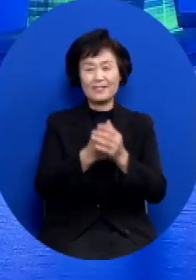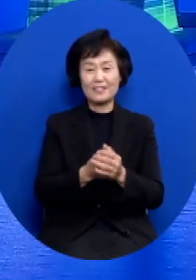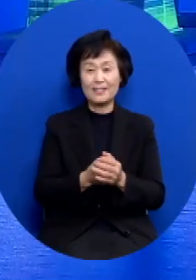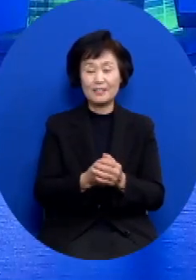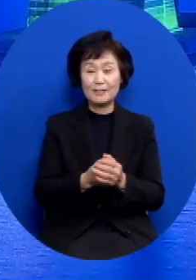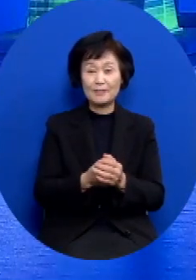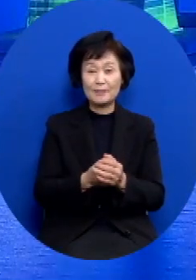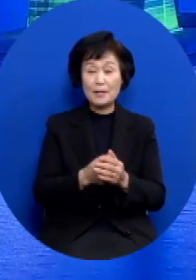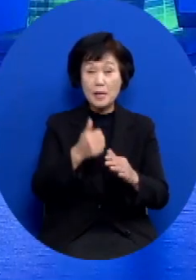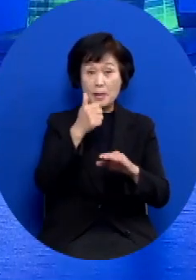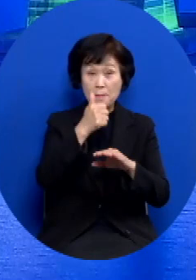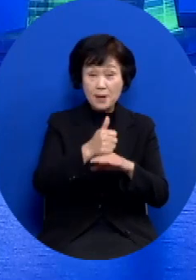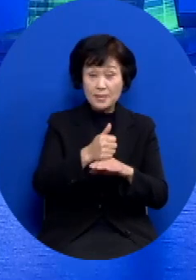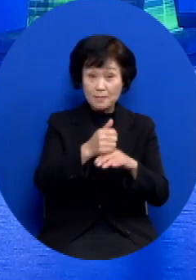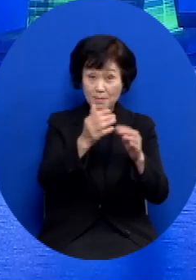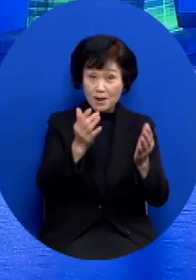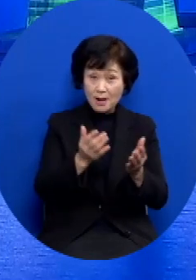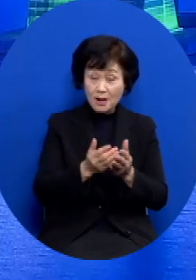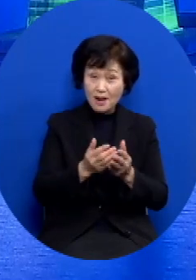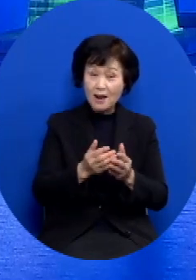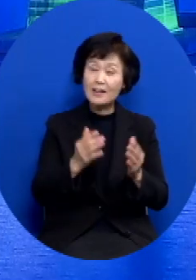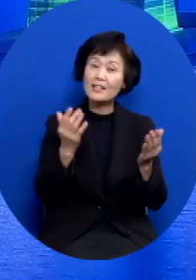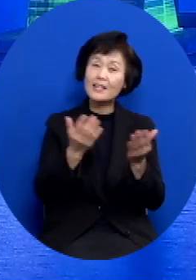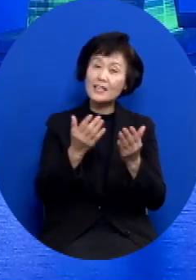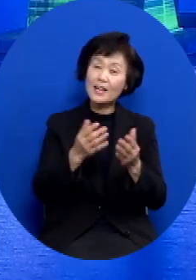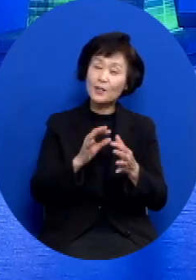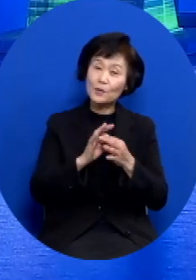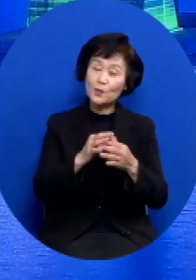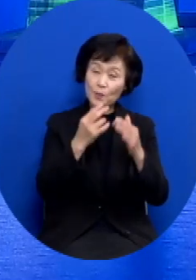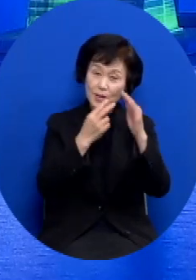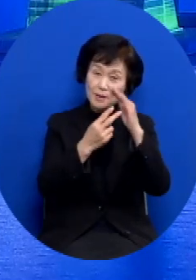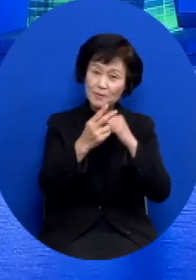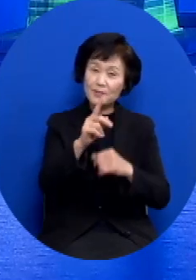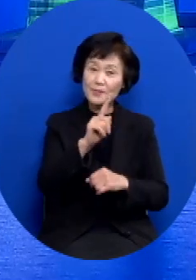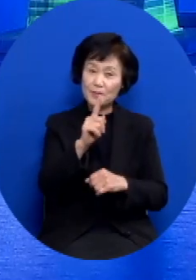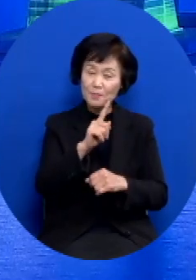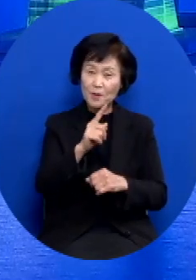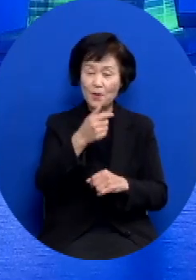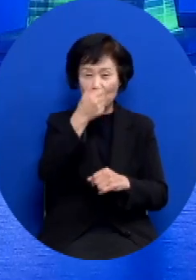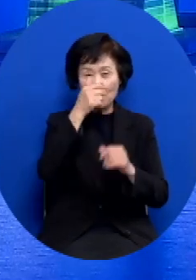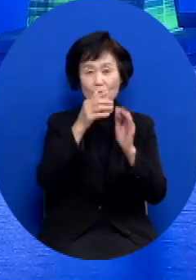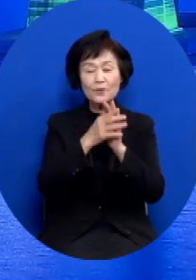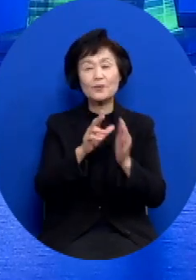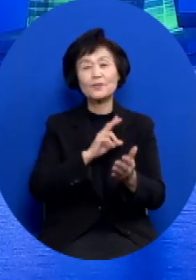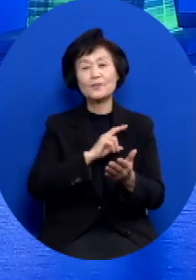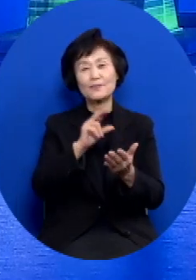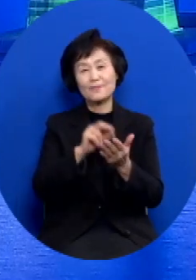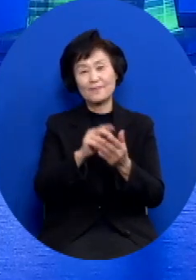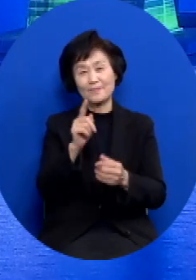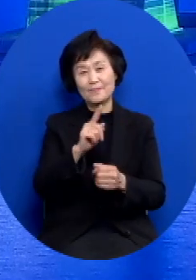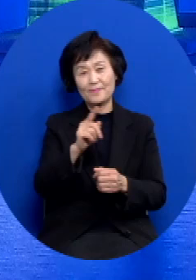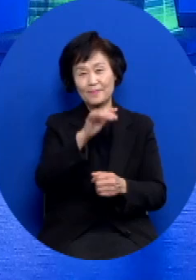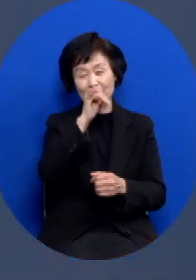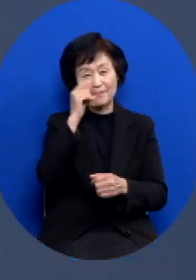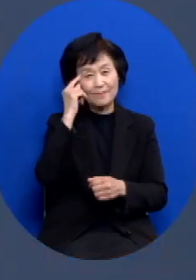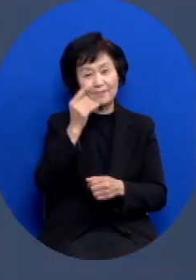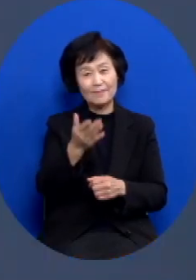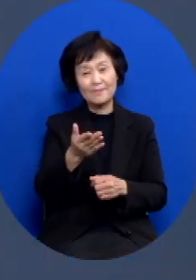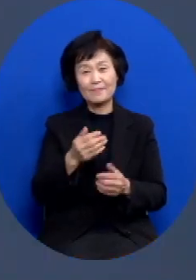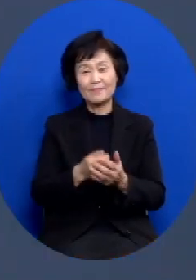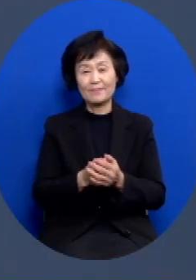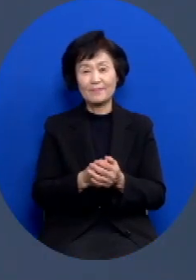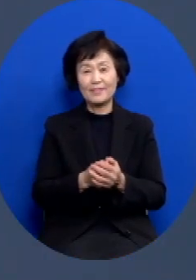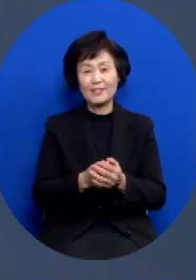홀리웨이브 무브먼트의 사역을 통해 어떤 피자를 품고 있으신지 또 기도 제목이 있으시다면 말씀 부탁드리겠습니다 제가